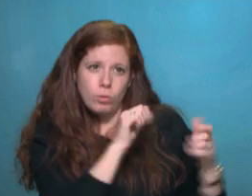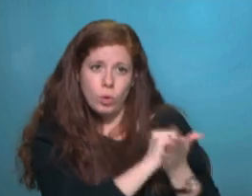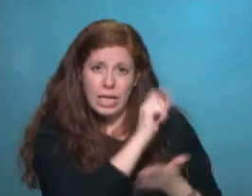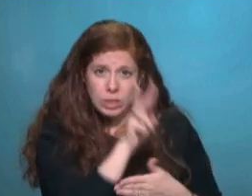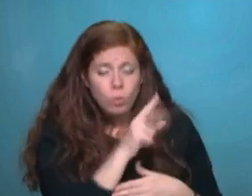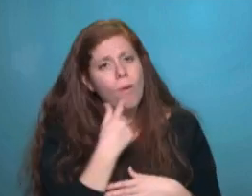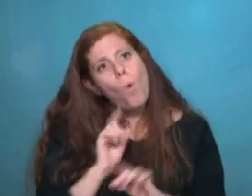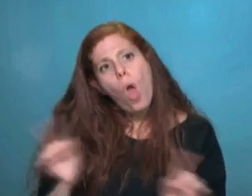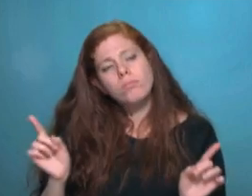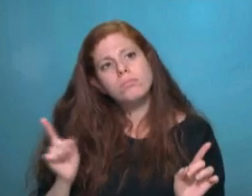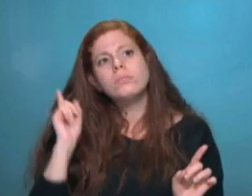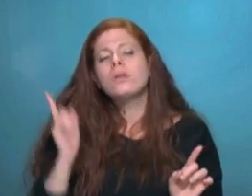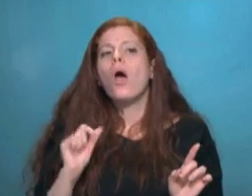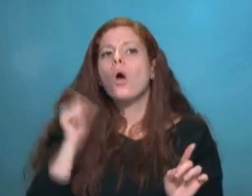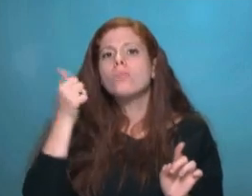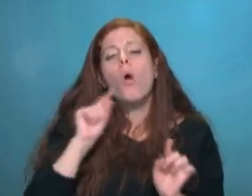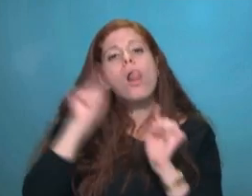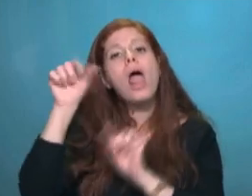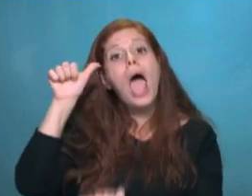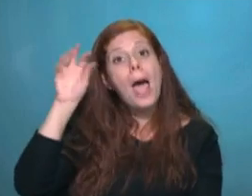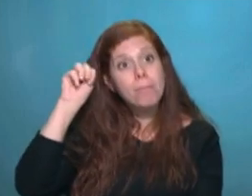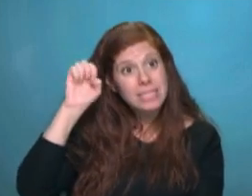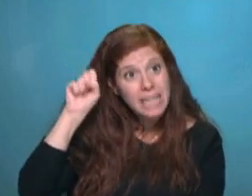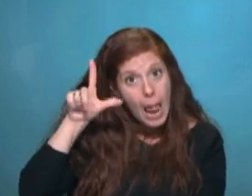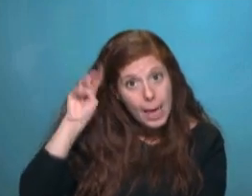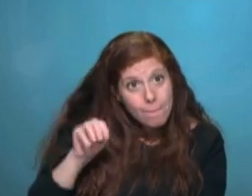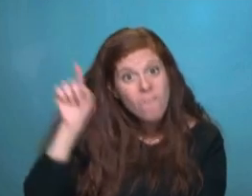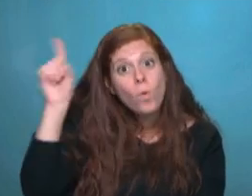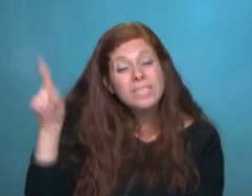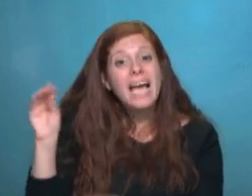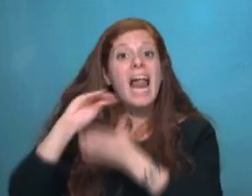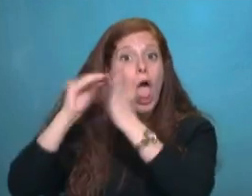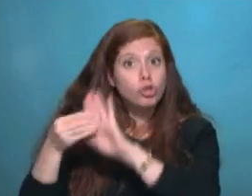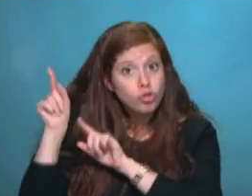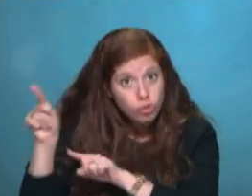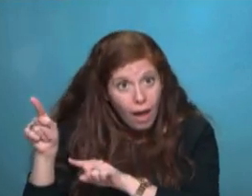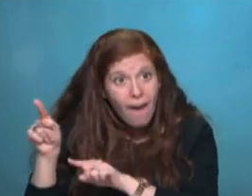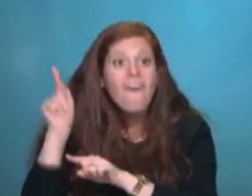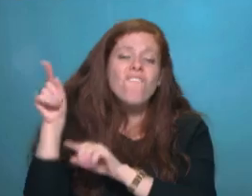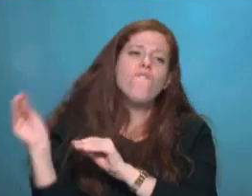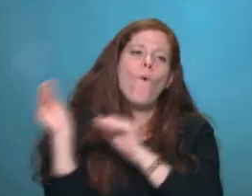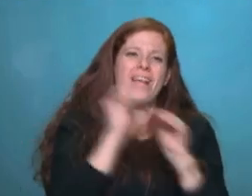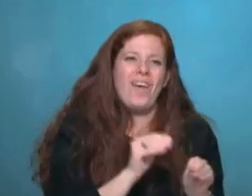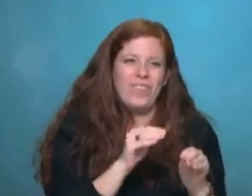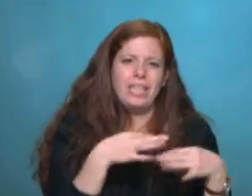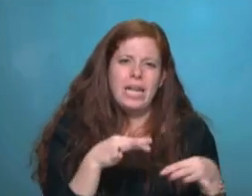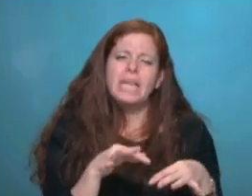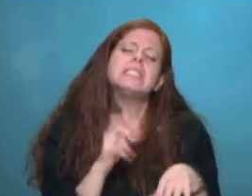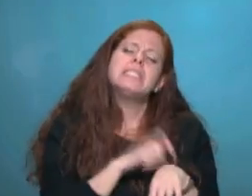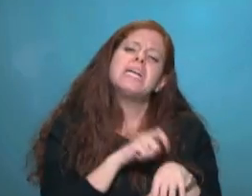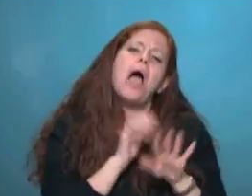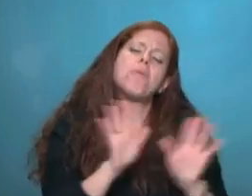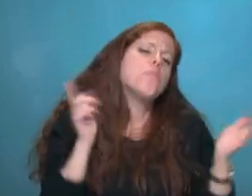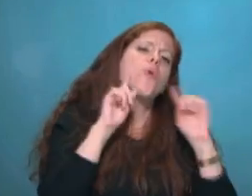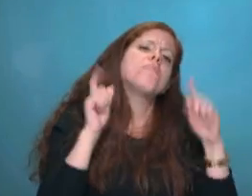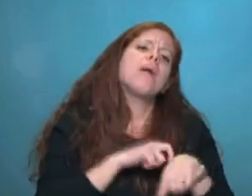זה צריך קודם כל לעבור לאמסלם, והוא צריך לאשר, והוא תעביר לכם את הניירת, וזה ייקח כמה זמן שזה ייקח.